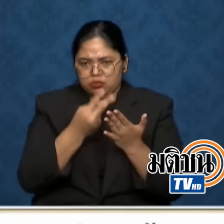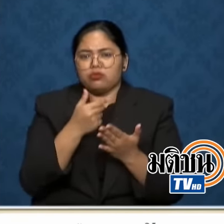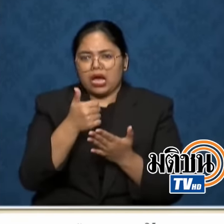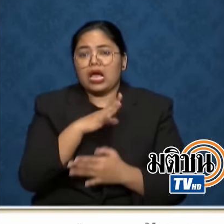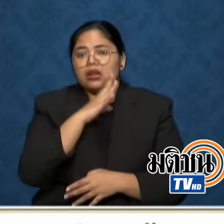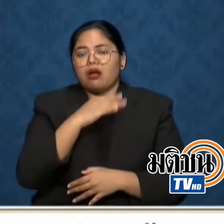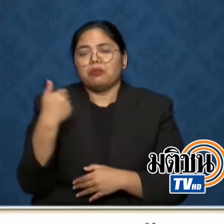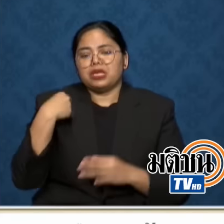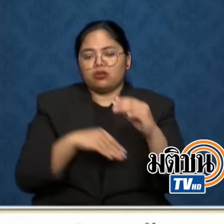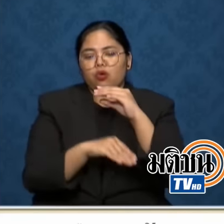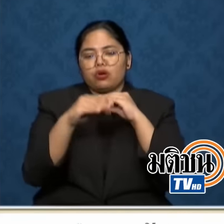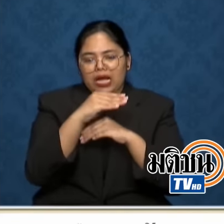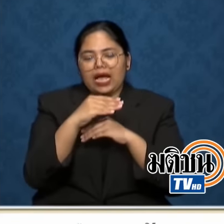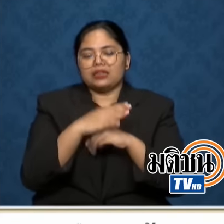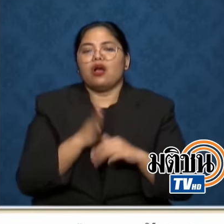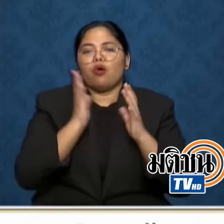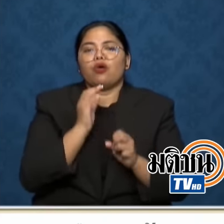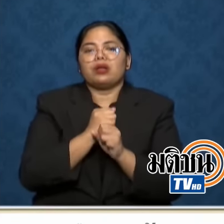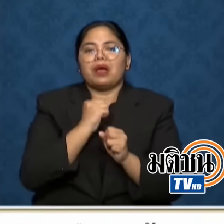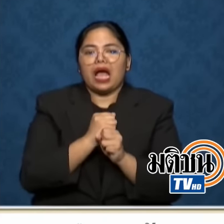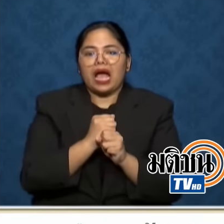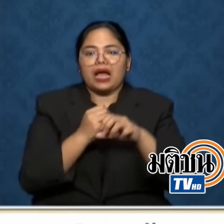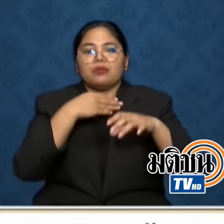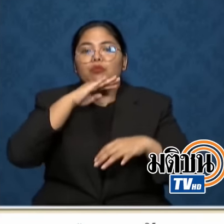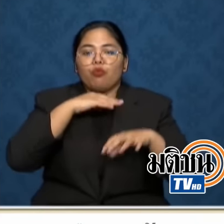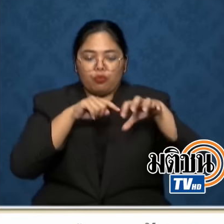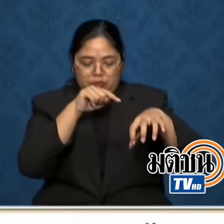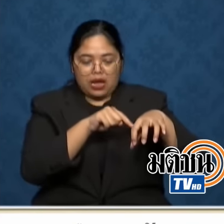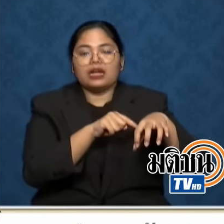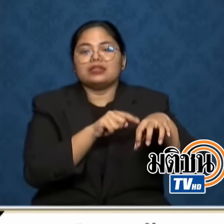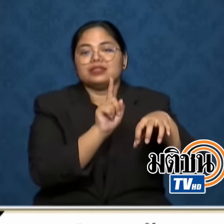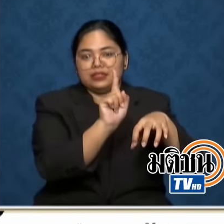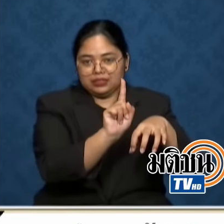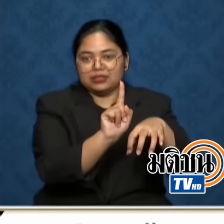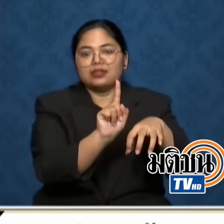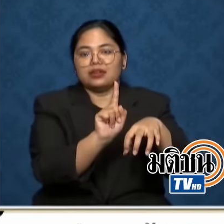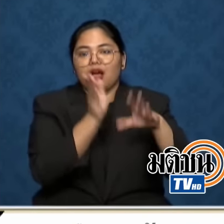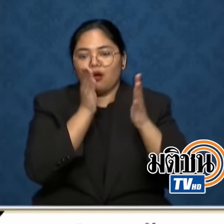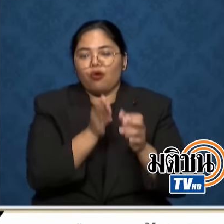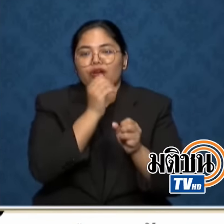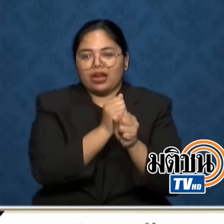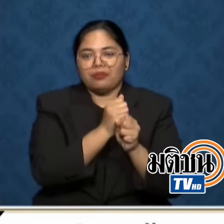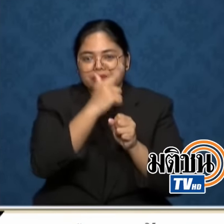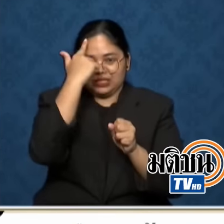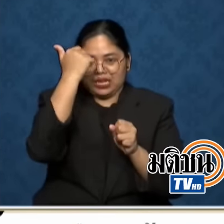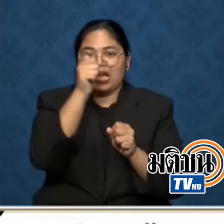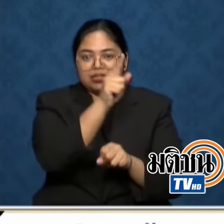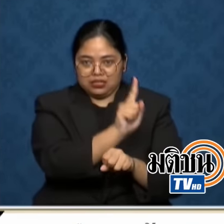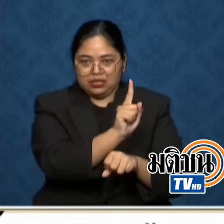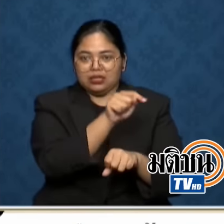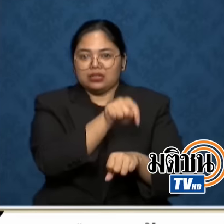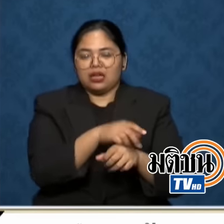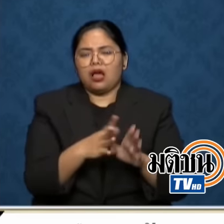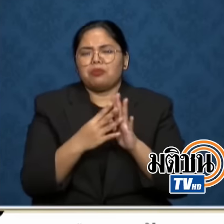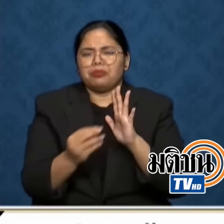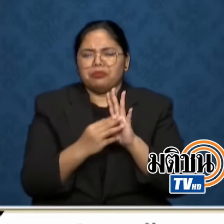ฟอาหารไทย200ล้านบาทครับซึ่งโครงการนี้นะครับก็เป็นโครงการที่ตั้งเป้าว่าจะอบรมเชฟ